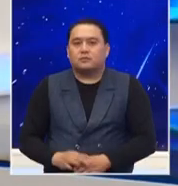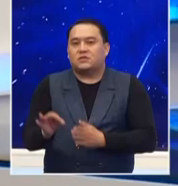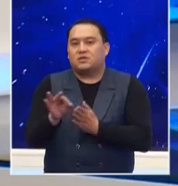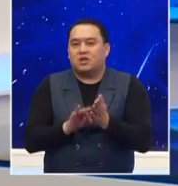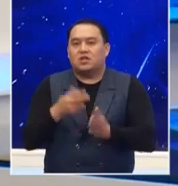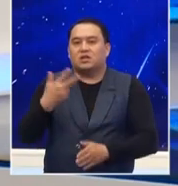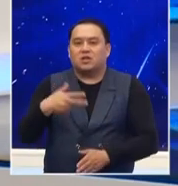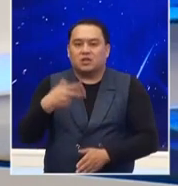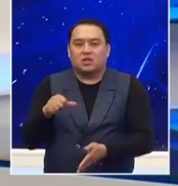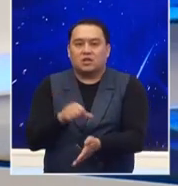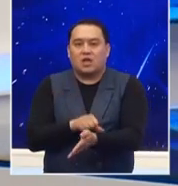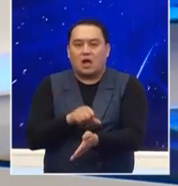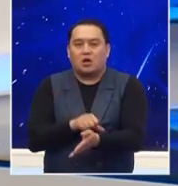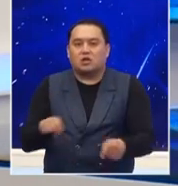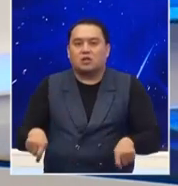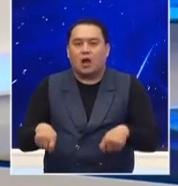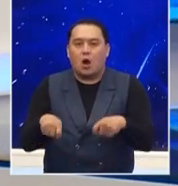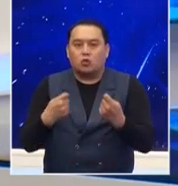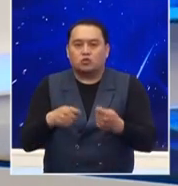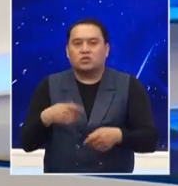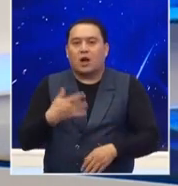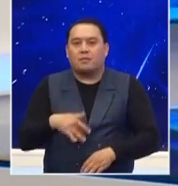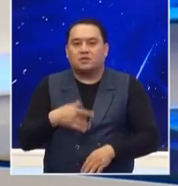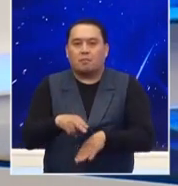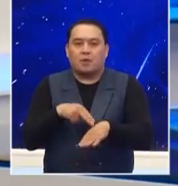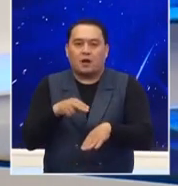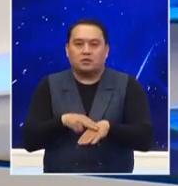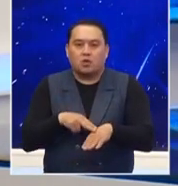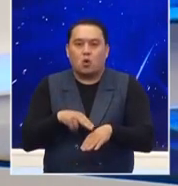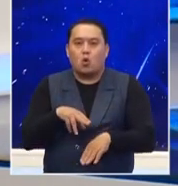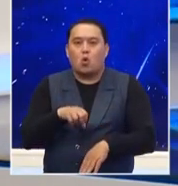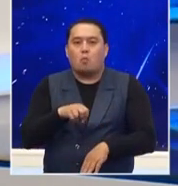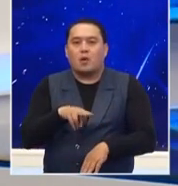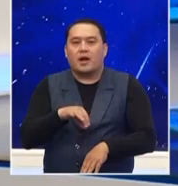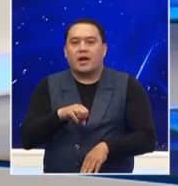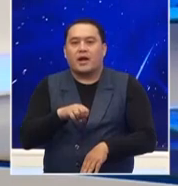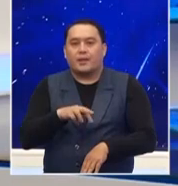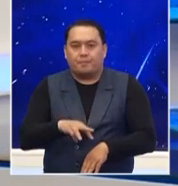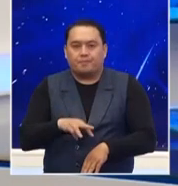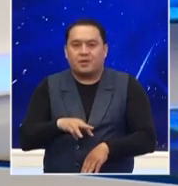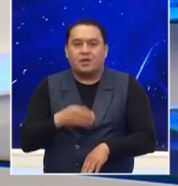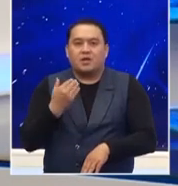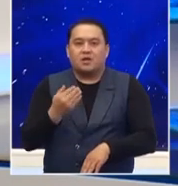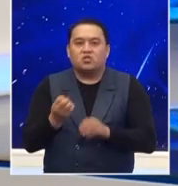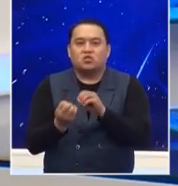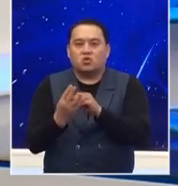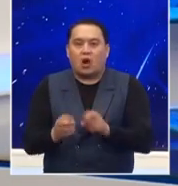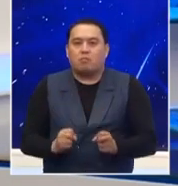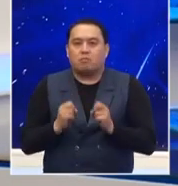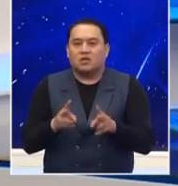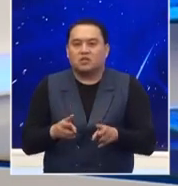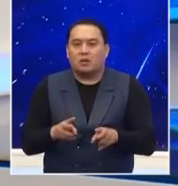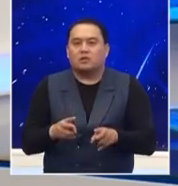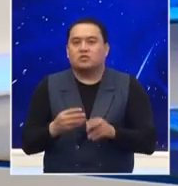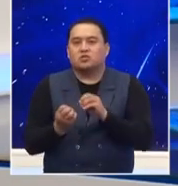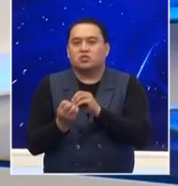Сразу 30 наркоправонарушений выявили жамбылские полицейские в ходе ОПМ допинга. Из них 14 уголовных